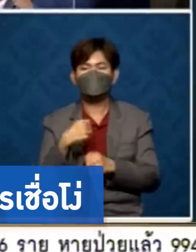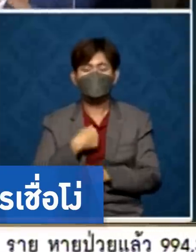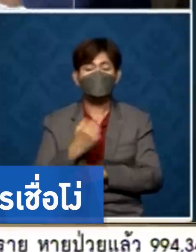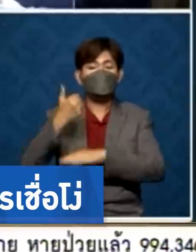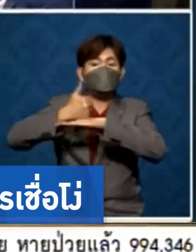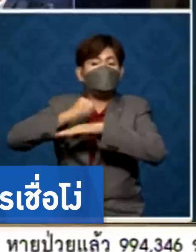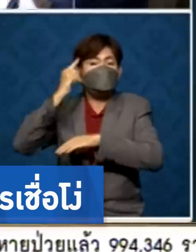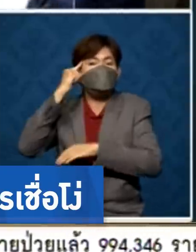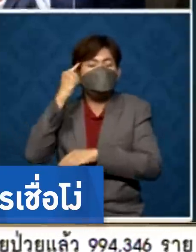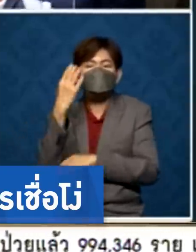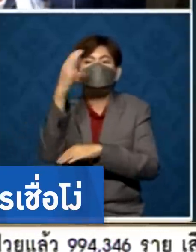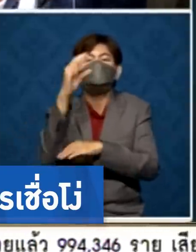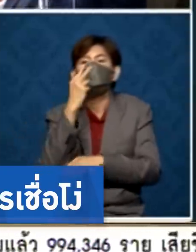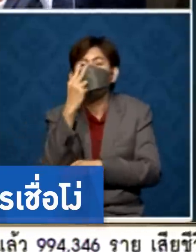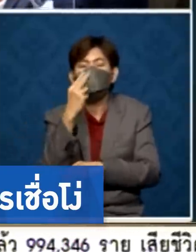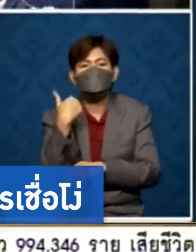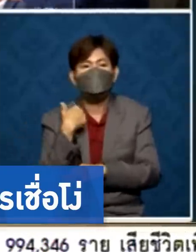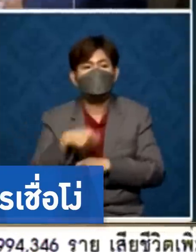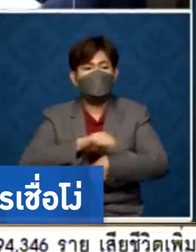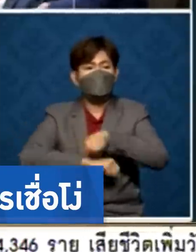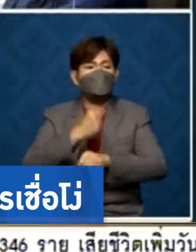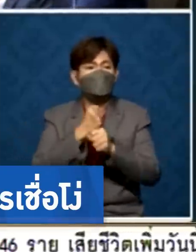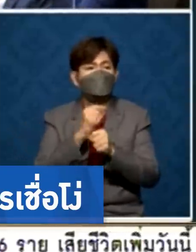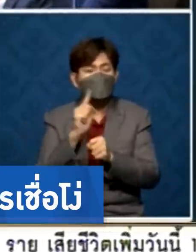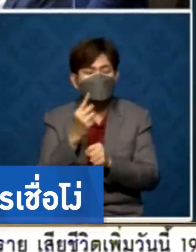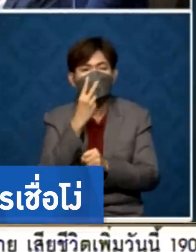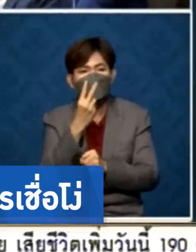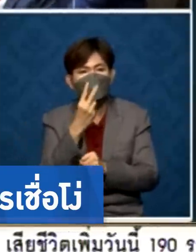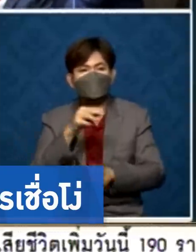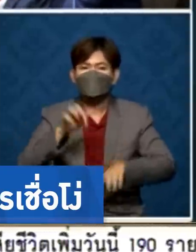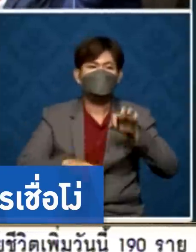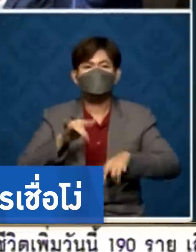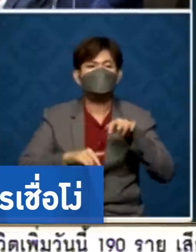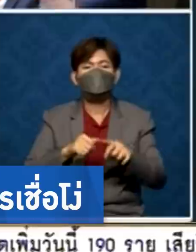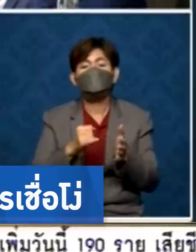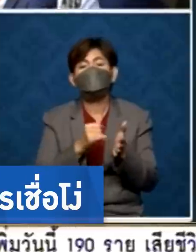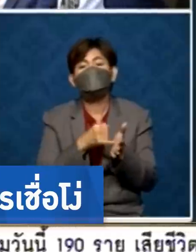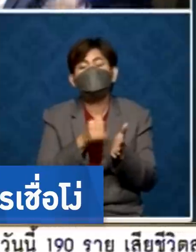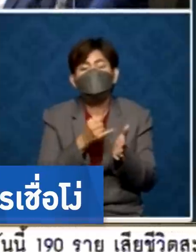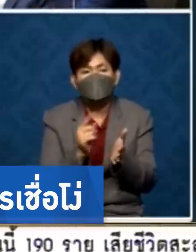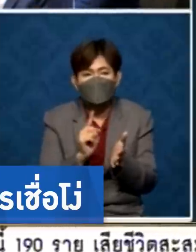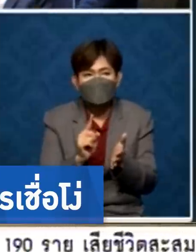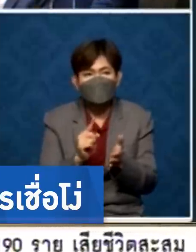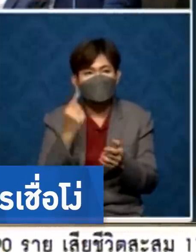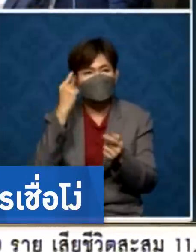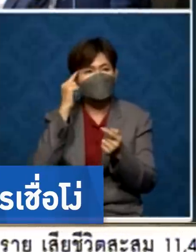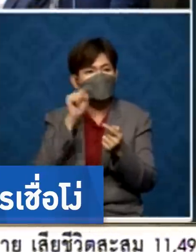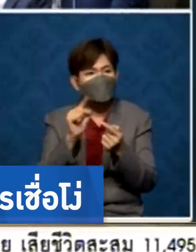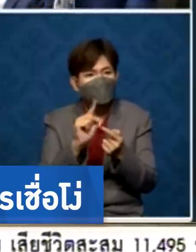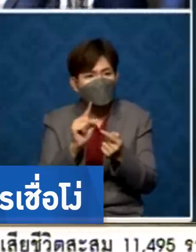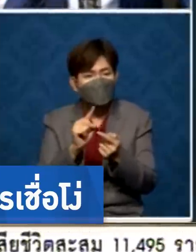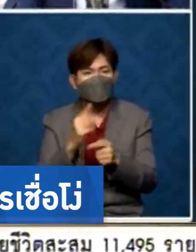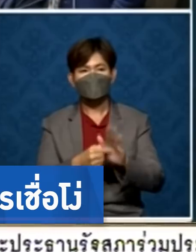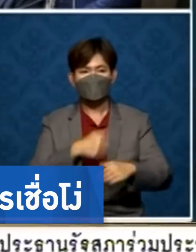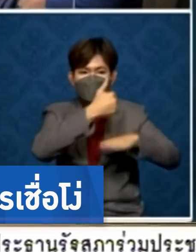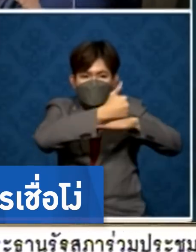ประเด็นว่ามีการใช้ IO ของกองทัพไล่ล่าข้อมูลต่างๆของประชาชนแล้วก็เปิดเผยว่ามีการสอดแนมประช